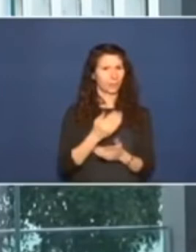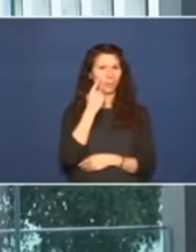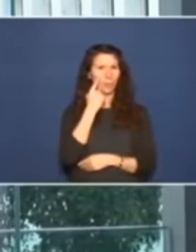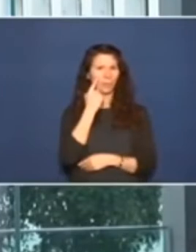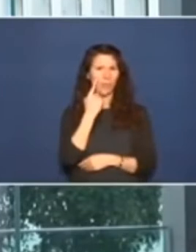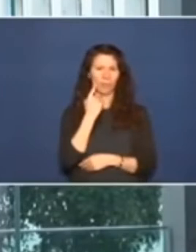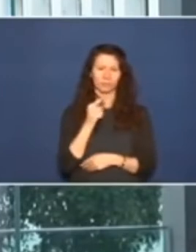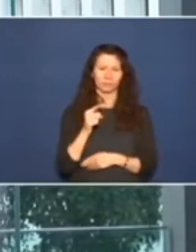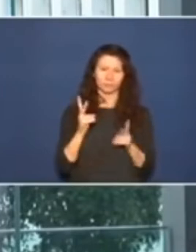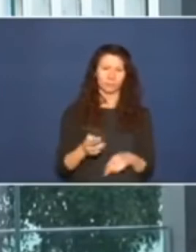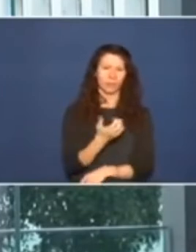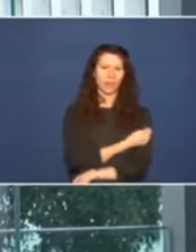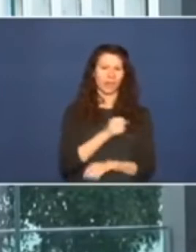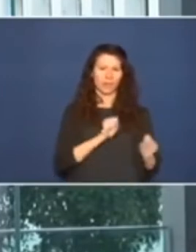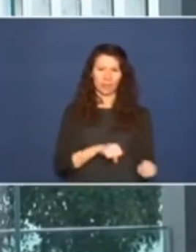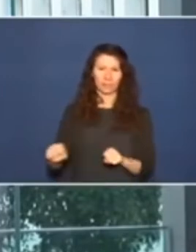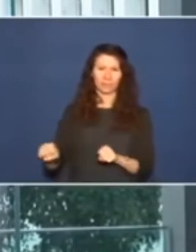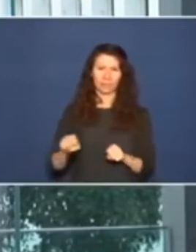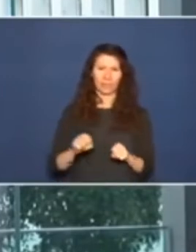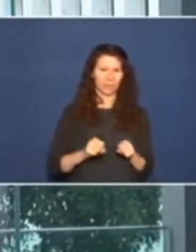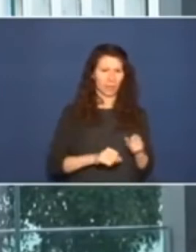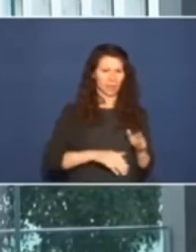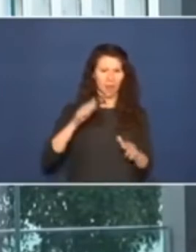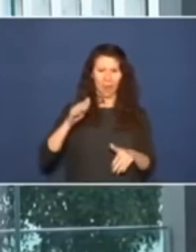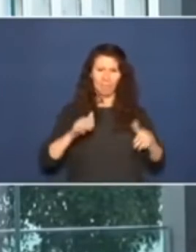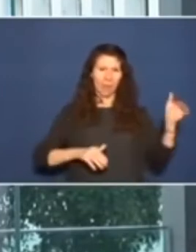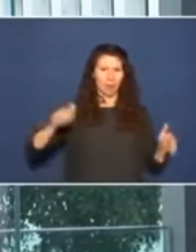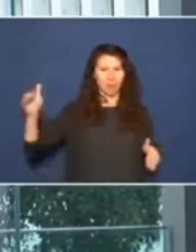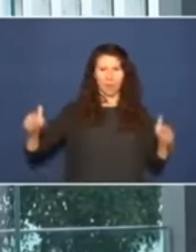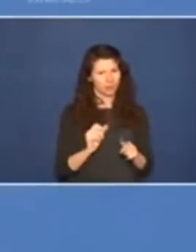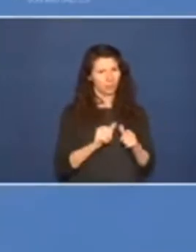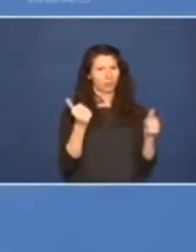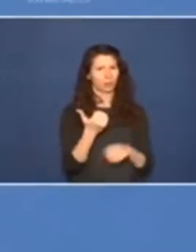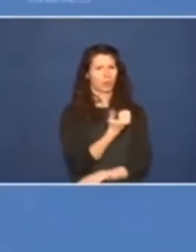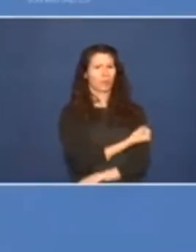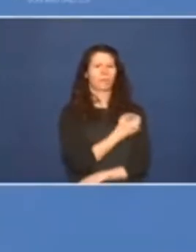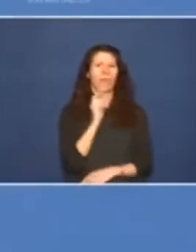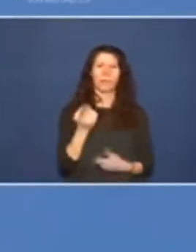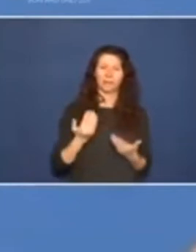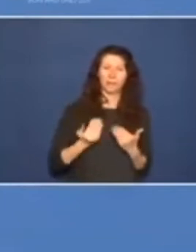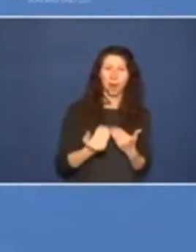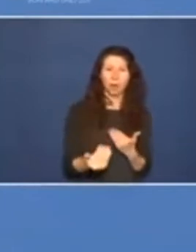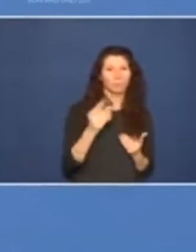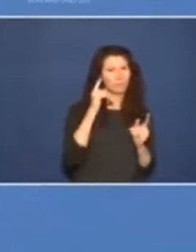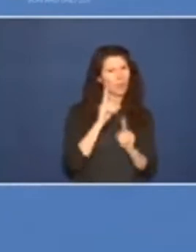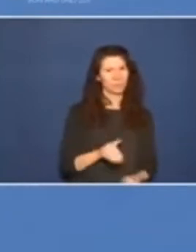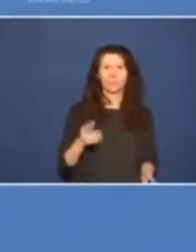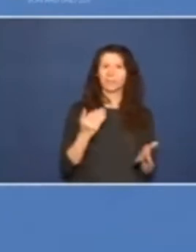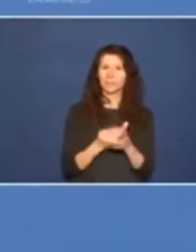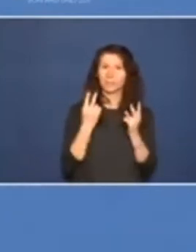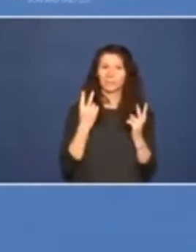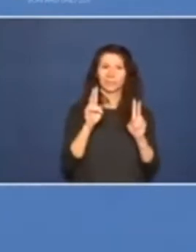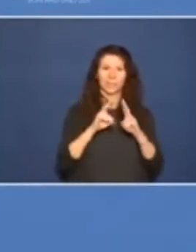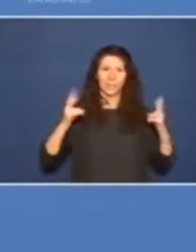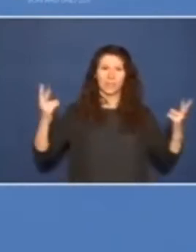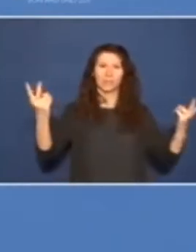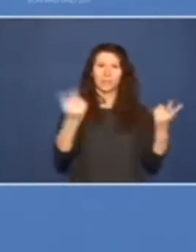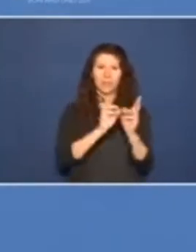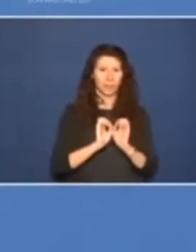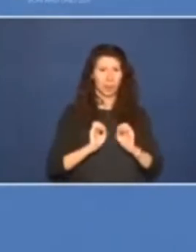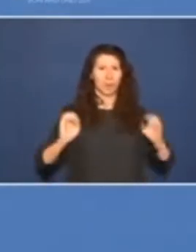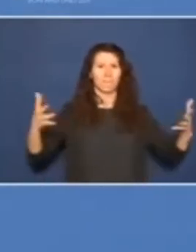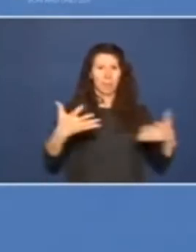sich einfach aussuchen können, was sie für Fakten finden wollen. Voila! Darum ist ja so wichtig, dass die ganze Welt durchgeimpft wird, weil je